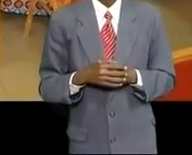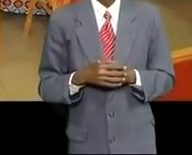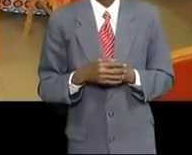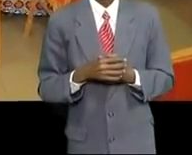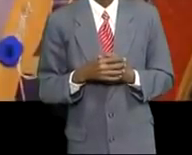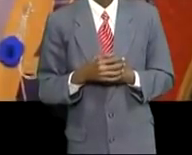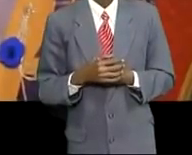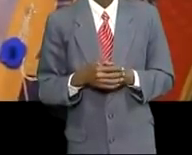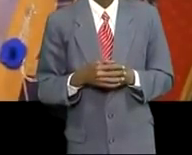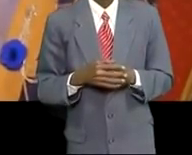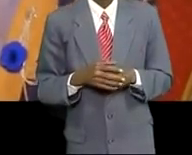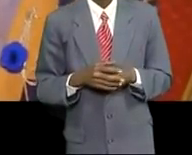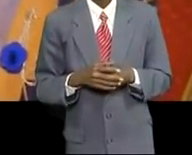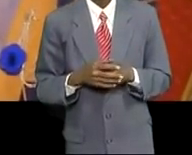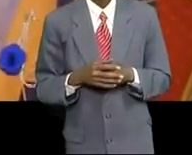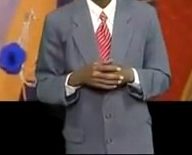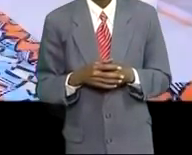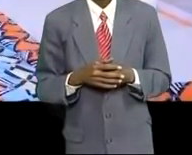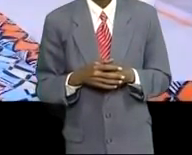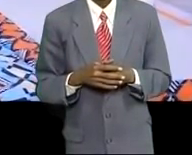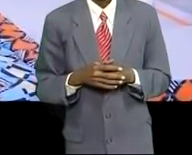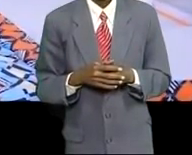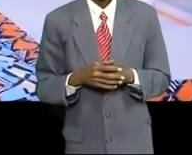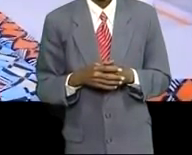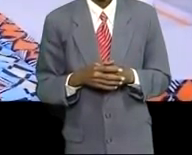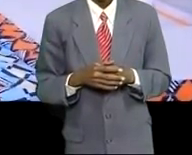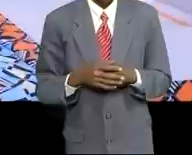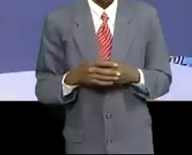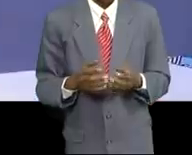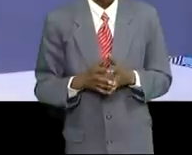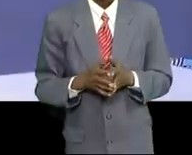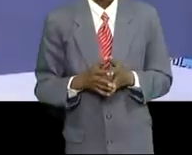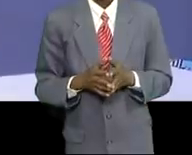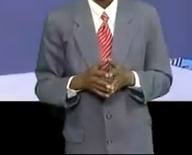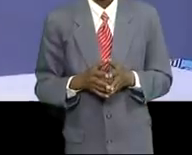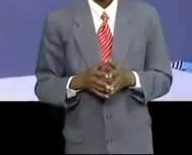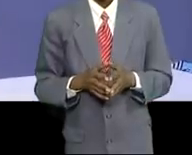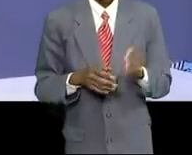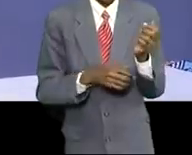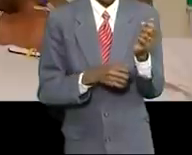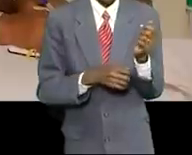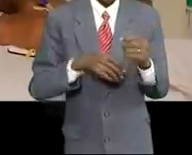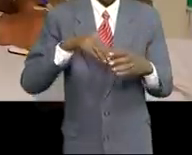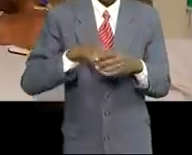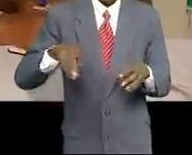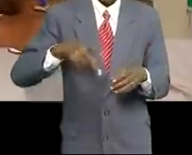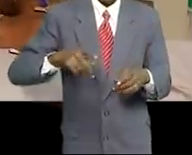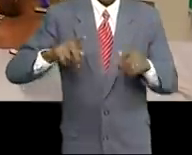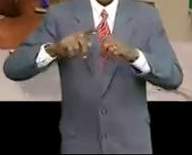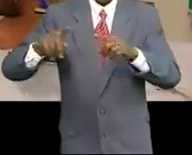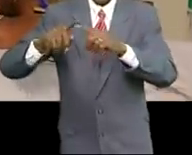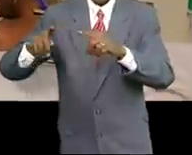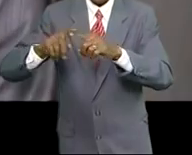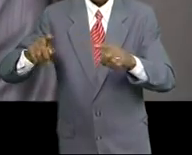qui sont tous des points focaux du syndicat d'entraide chrétien dans leurs provinces respectives sont ici à Kinshasa. C'est pour une formation sur les méthodes et